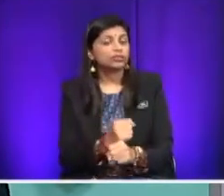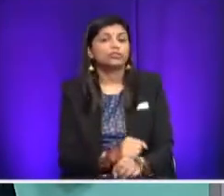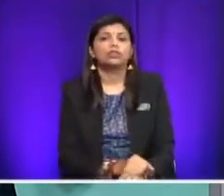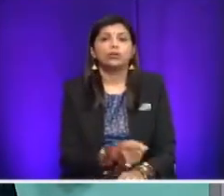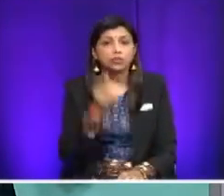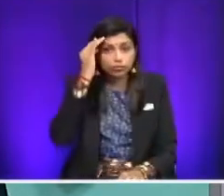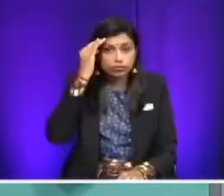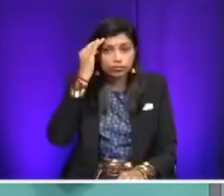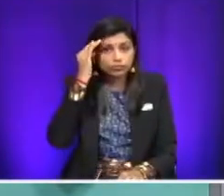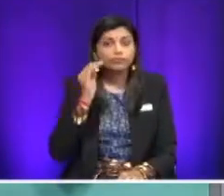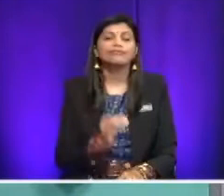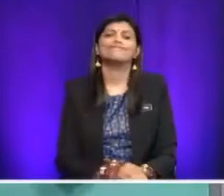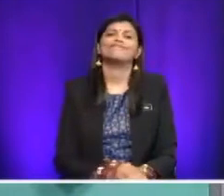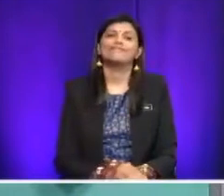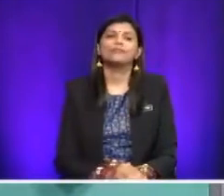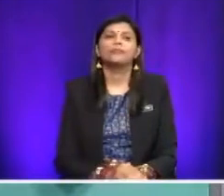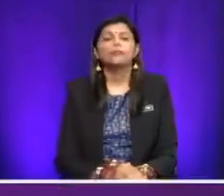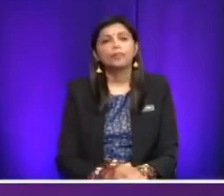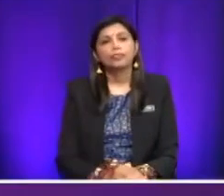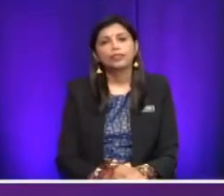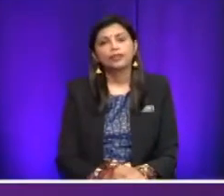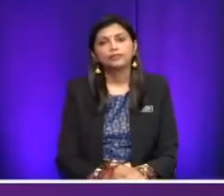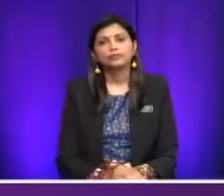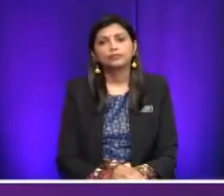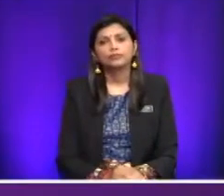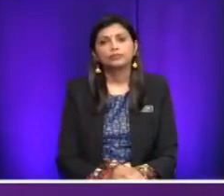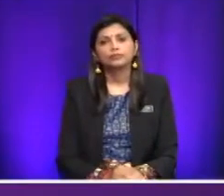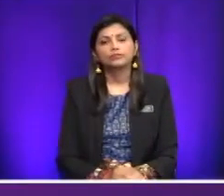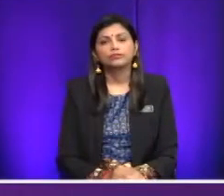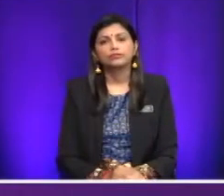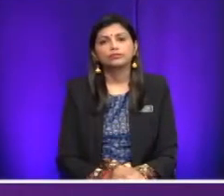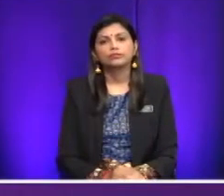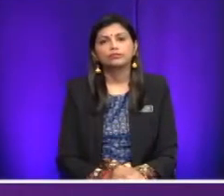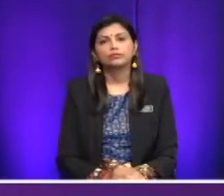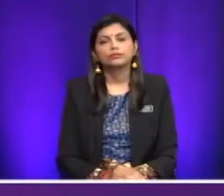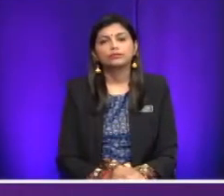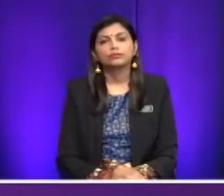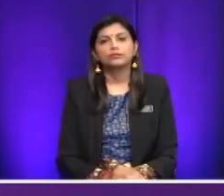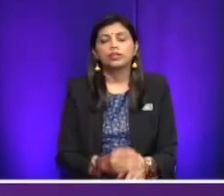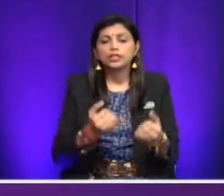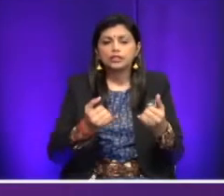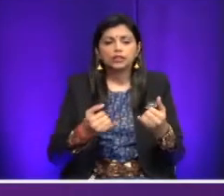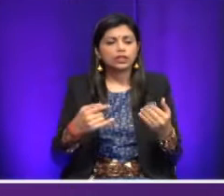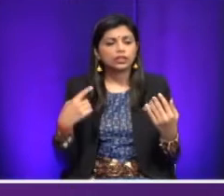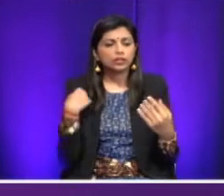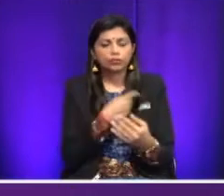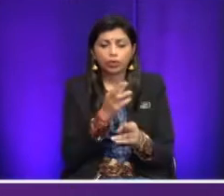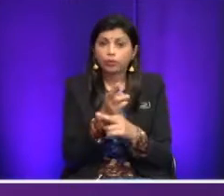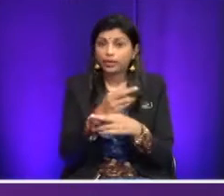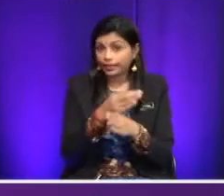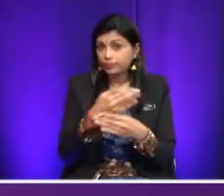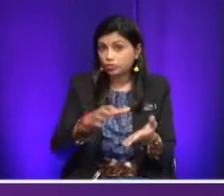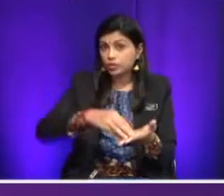Q1 agak umat penghasil produk ini DVD yang paling asas hingga kepada produk berteknologi tinggi oke masuk disini